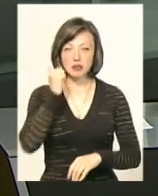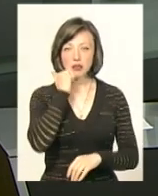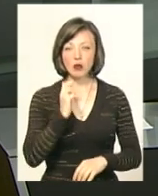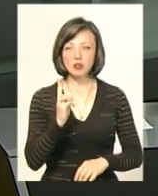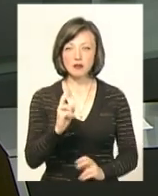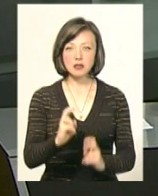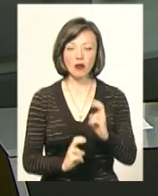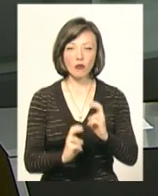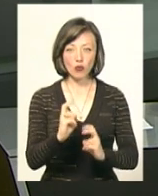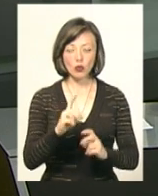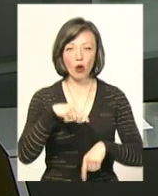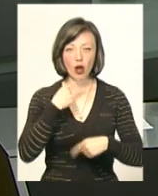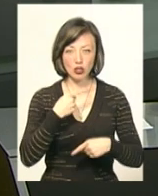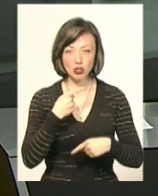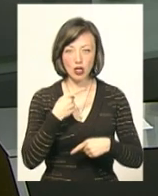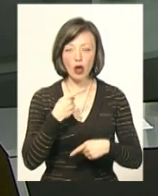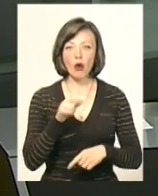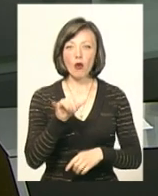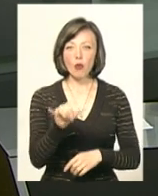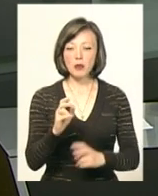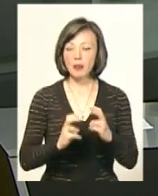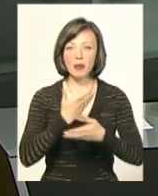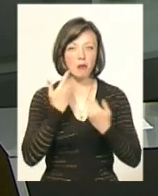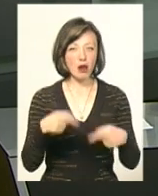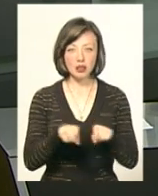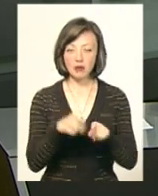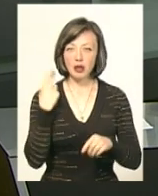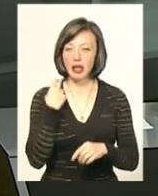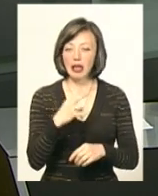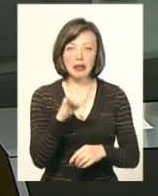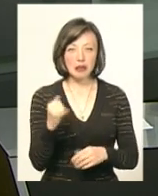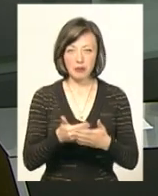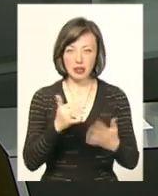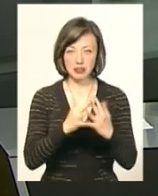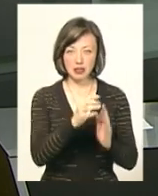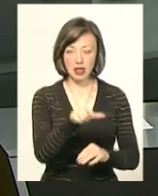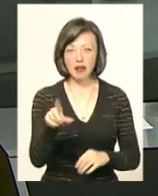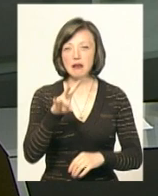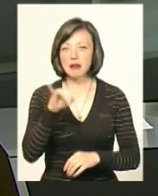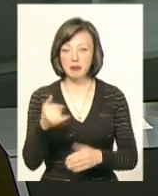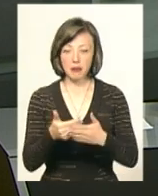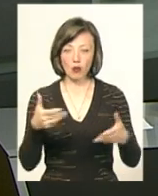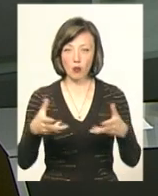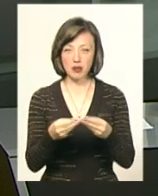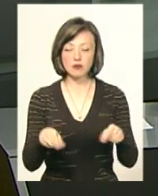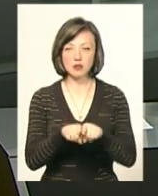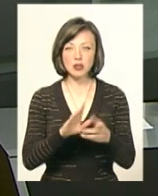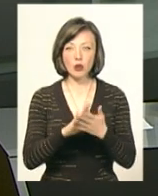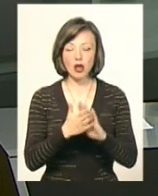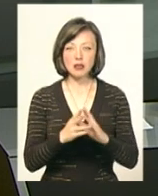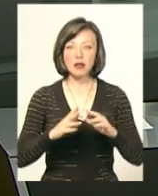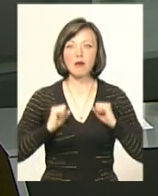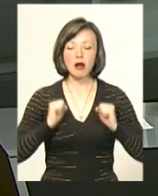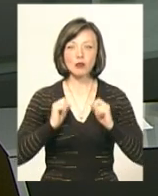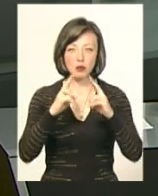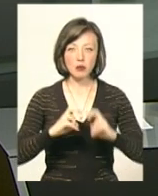Старокостянтинівського заводу Валерій Жук каже, у підприємства немає таких боргів ні перед селянами, ні перед кооперативом. У ситуації намагалася